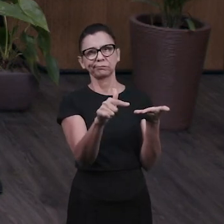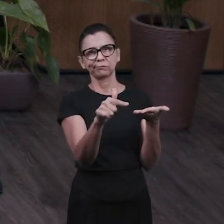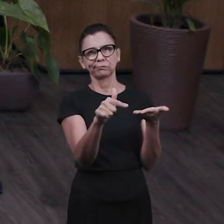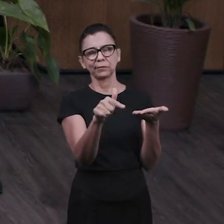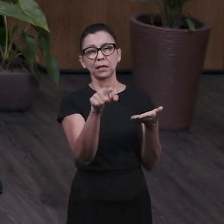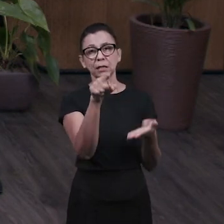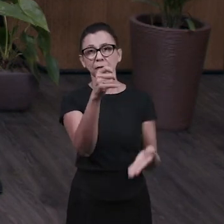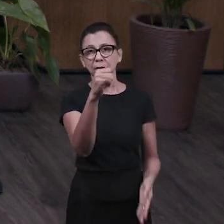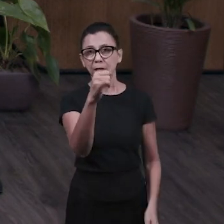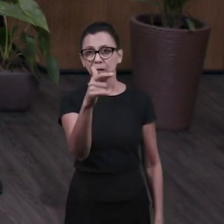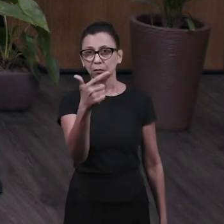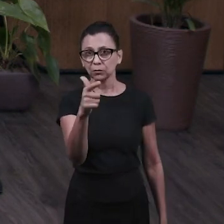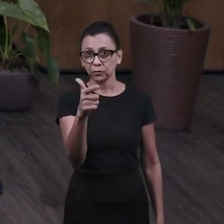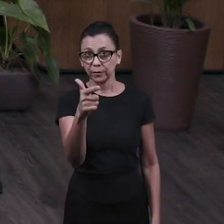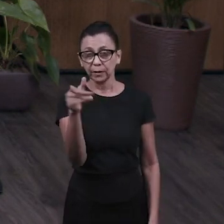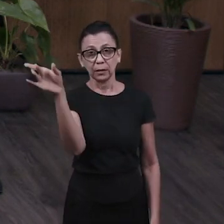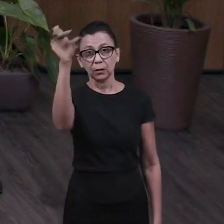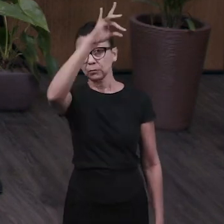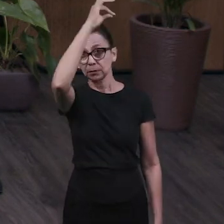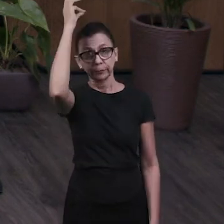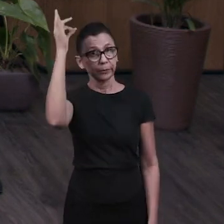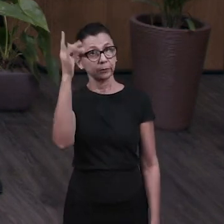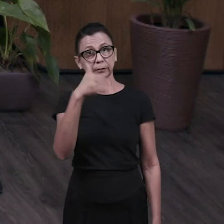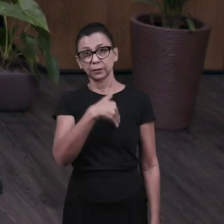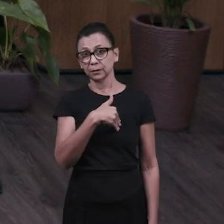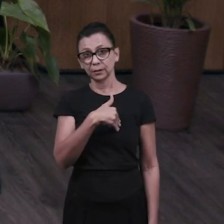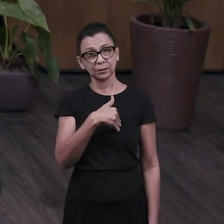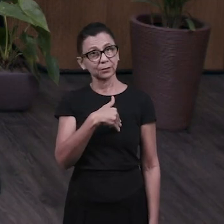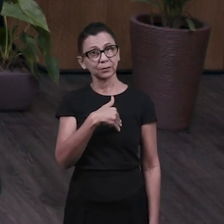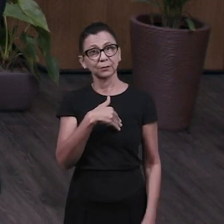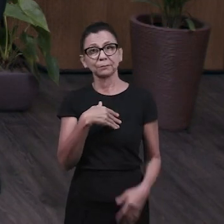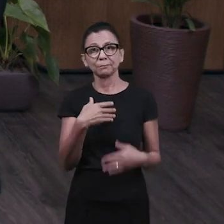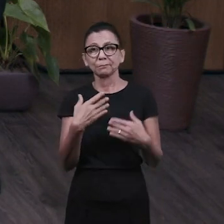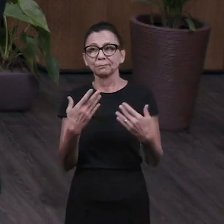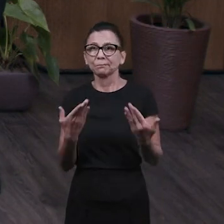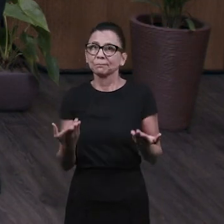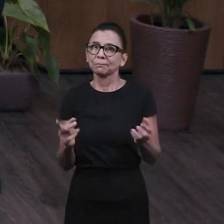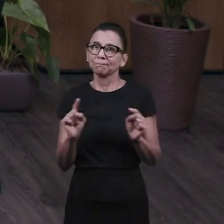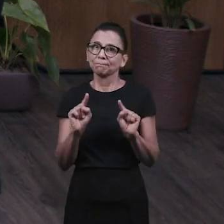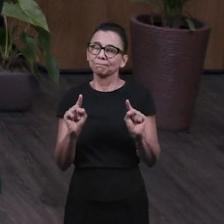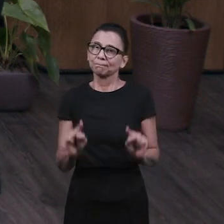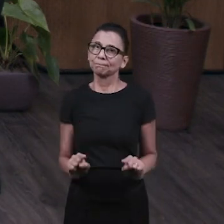Celui qui n'aura pas la réserve d'huile du Saint-Esprit, il n'aura pas le salut.